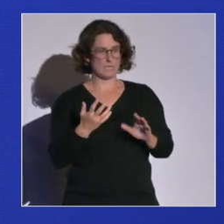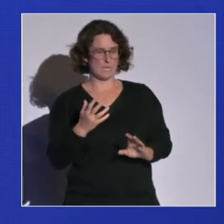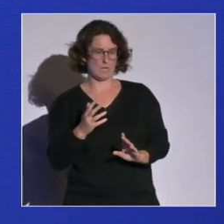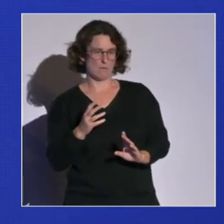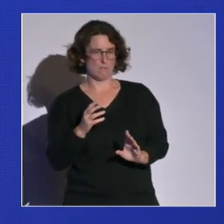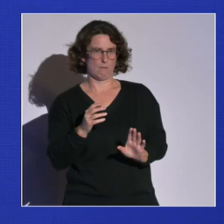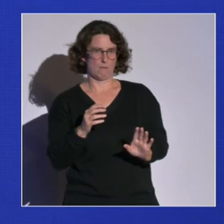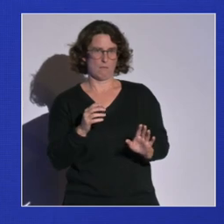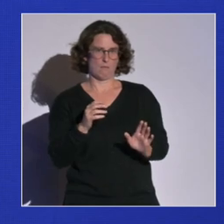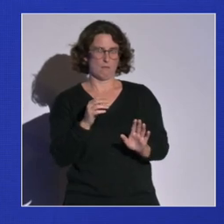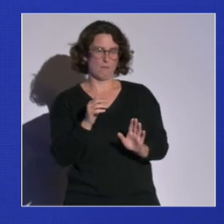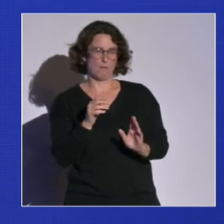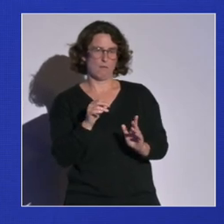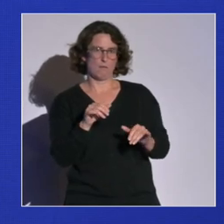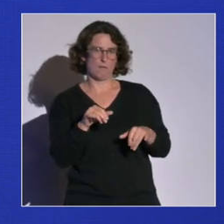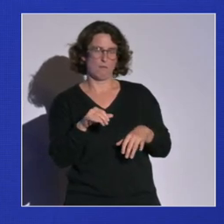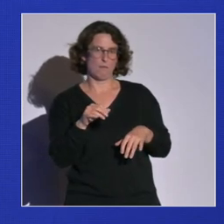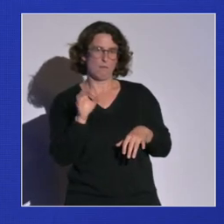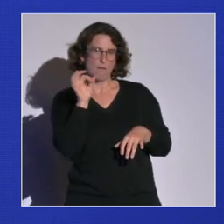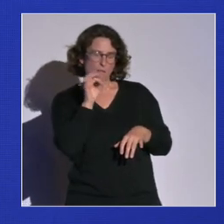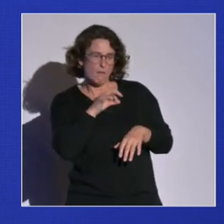un demi-siècle de malaprix